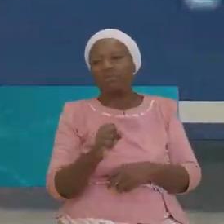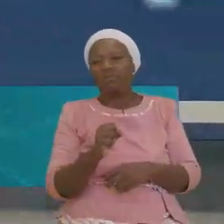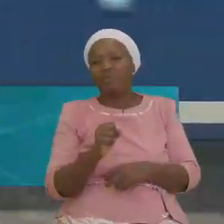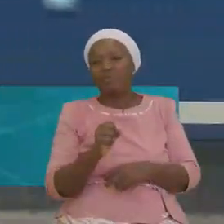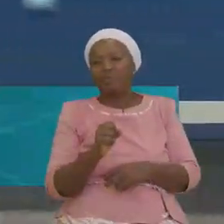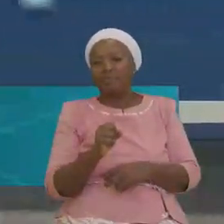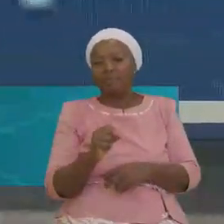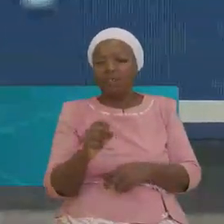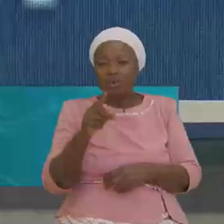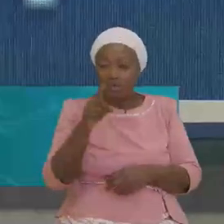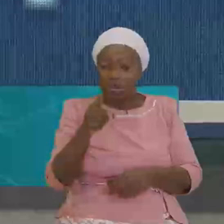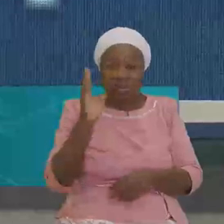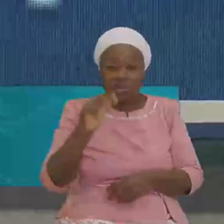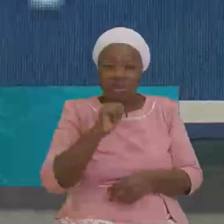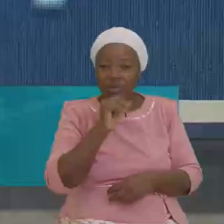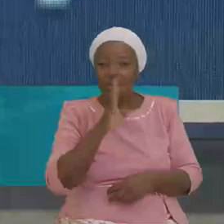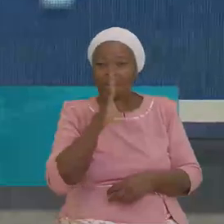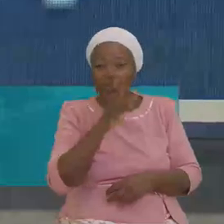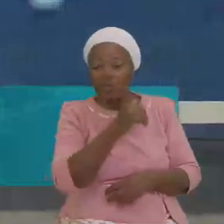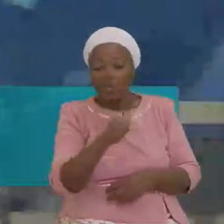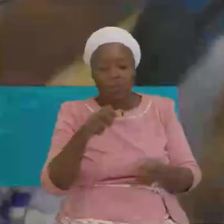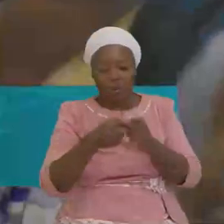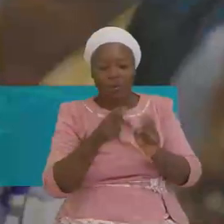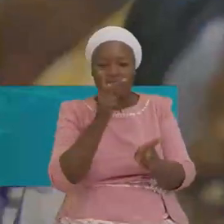ils demeurent dans leurs problèmes.